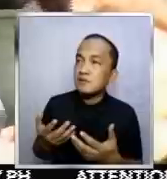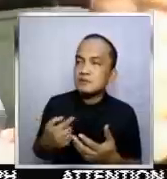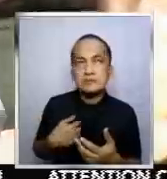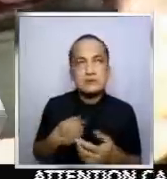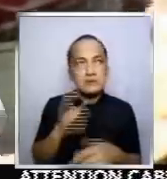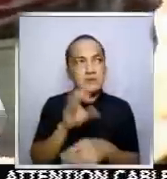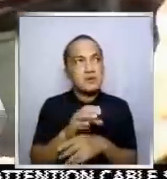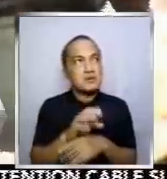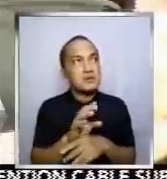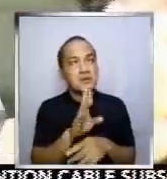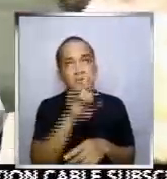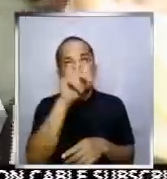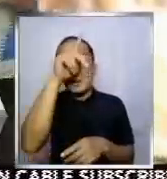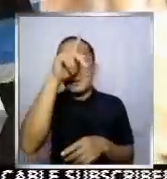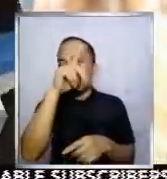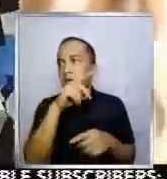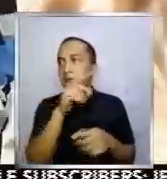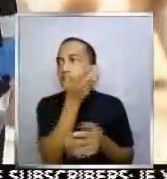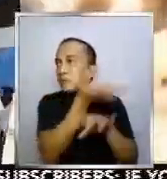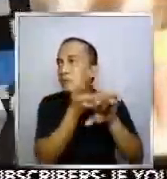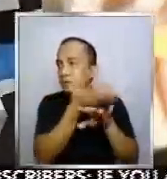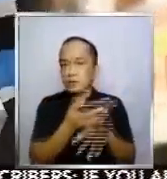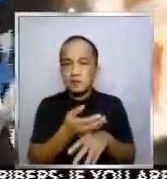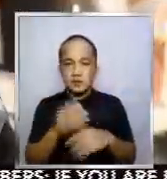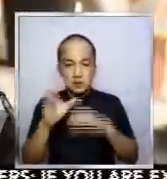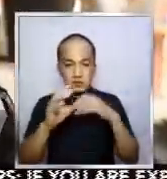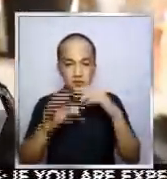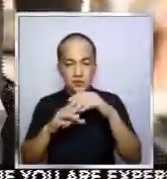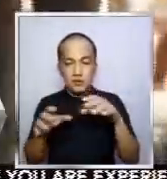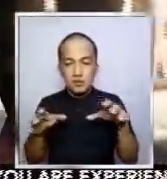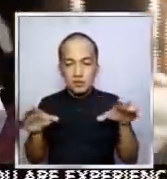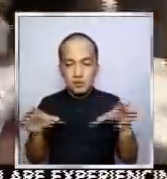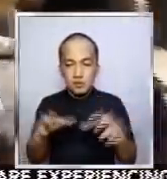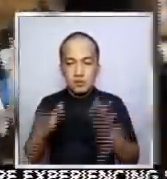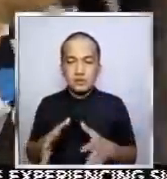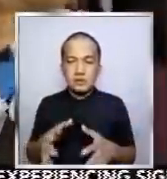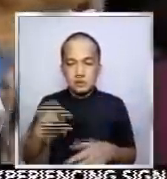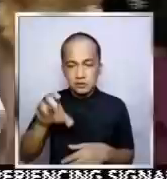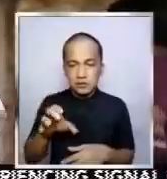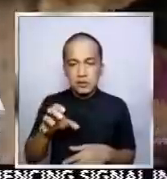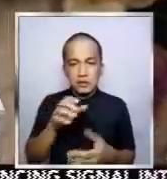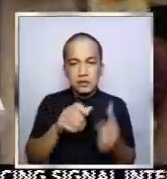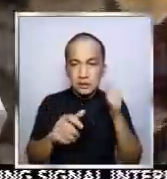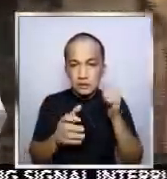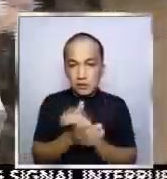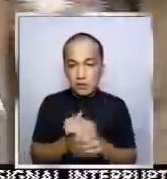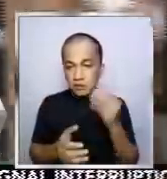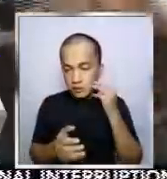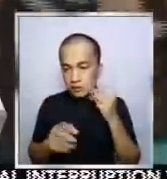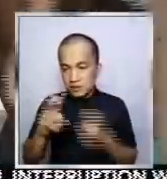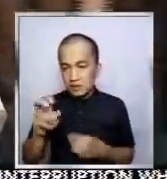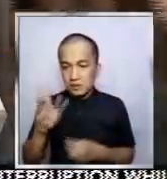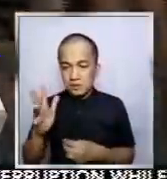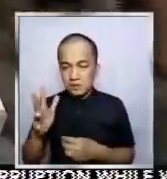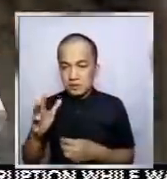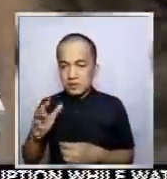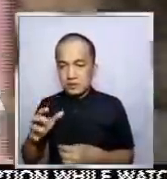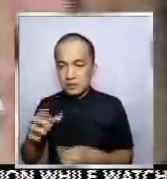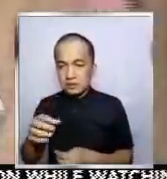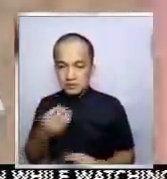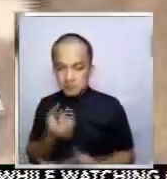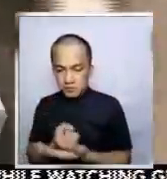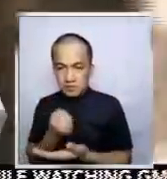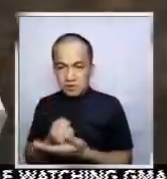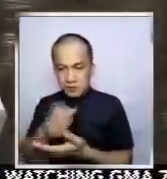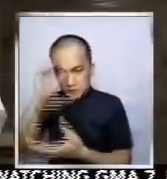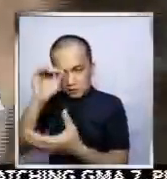mamalimos. Construction worker sa Quezon City ang asawa ni Maria. Ang 350 pesos na kinikita ng mister bago mag-lockdown, hindi raw